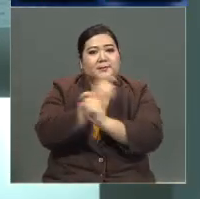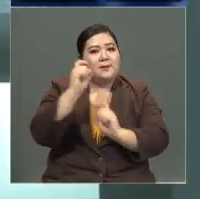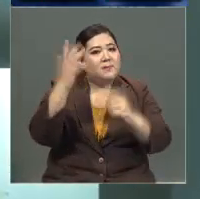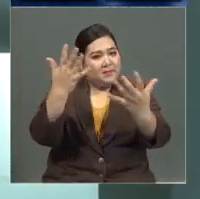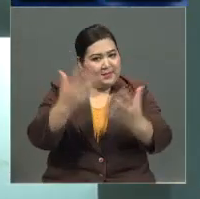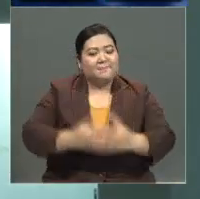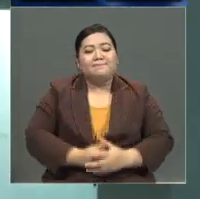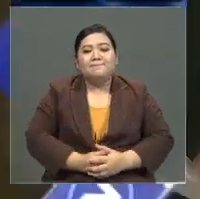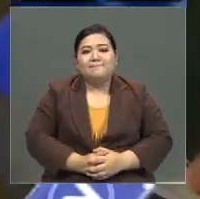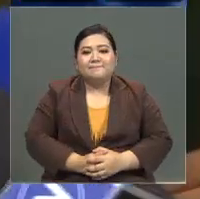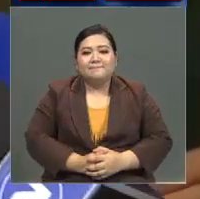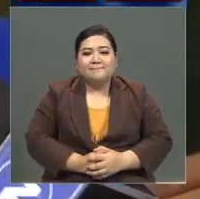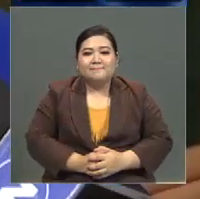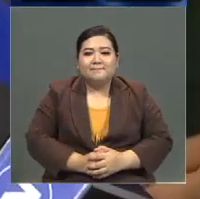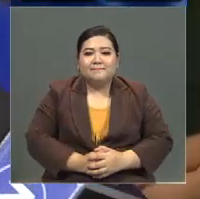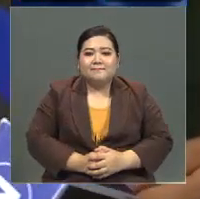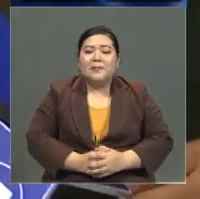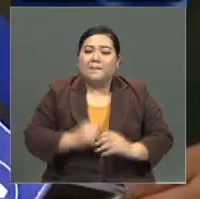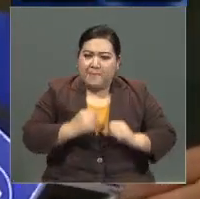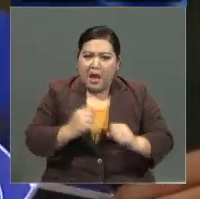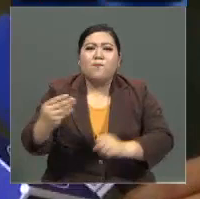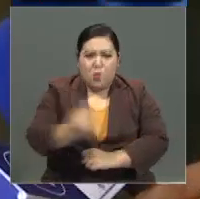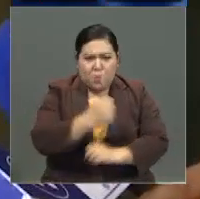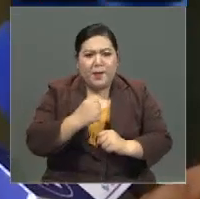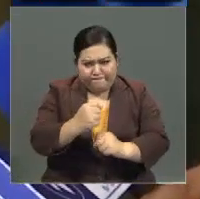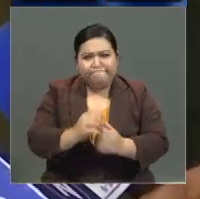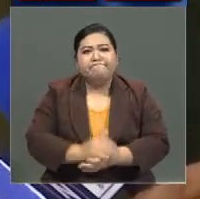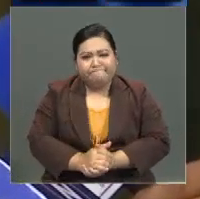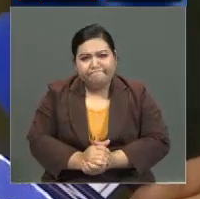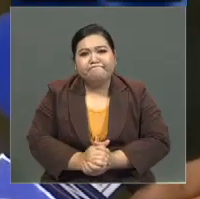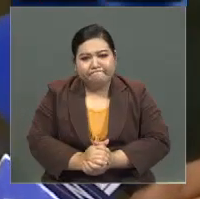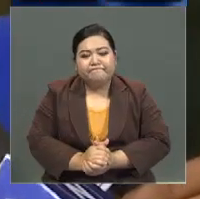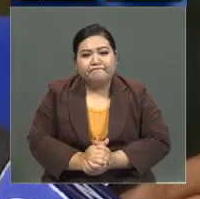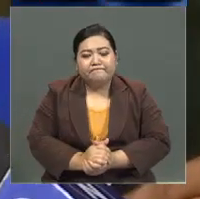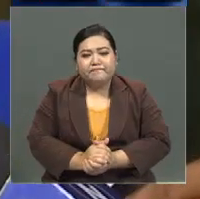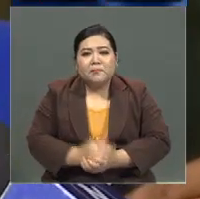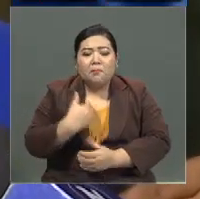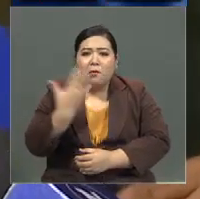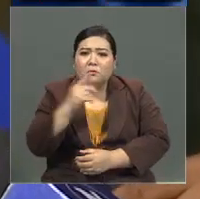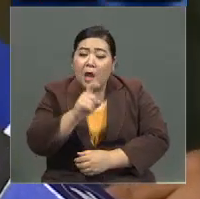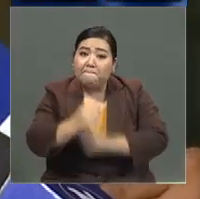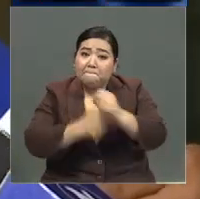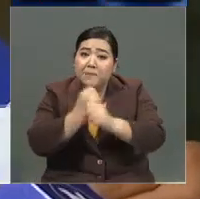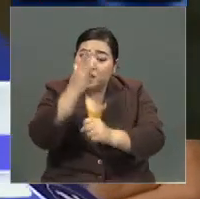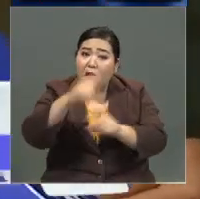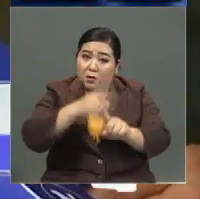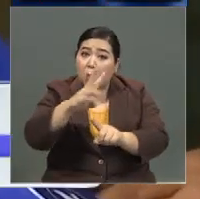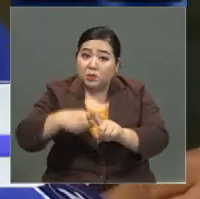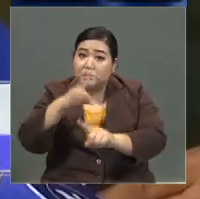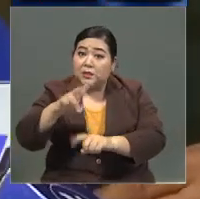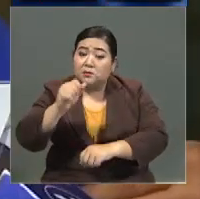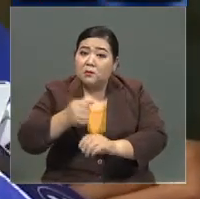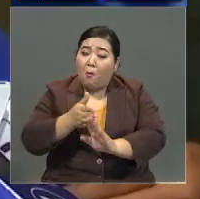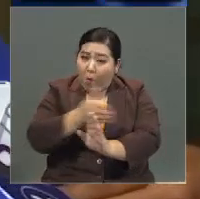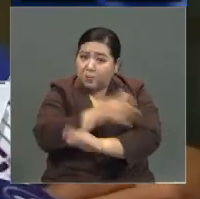ค่ะ พยายามให้ได้เร็วที่สุด ก่อนหน้านี้เหมือนที่มีการวิเคราะห์อาจจะได้การปีหน้าอะไรเงี้ยครับน่าจะเร็วกว่